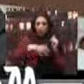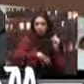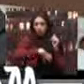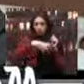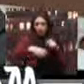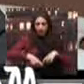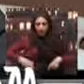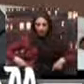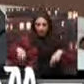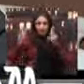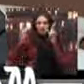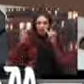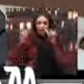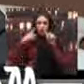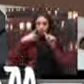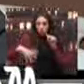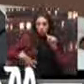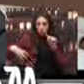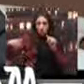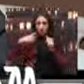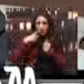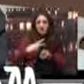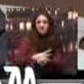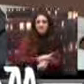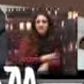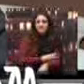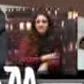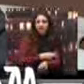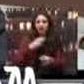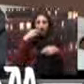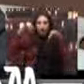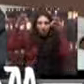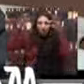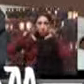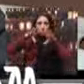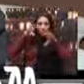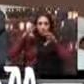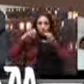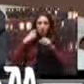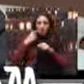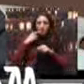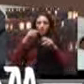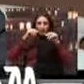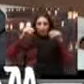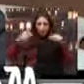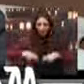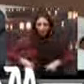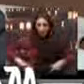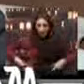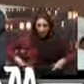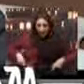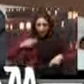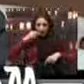مقطعية وإشاعات تلفزيونية وإشاعة بالصبغة، وبعدين قالوا لي التفتيت هتدفع 1600 جنيه. طبعا